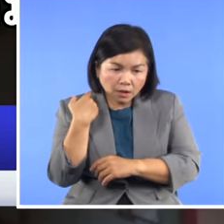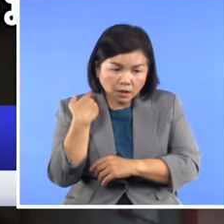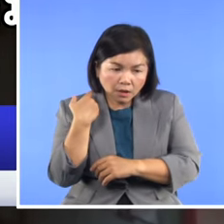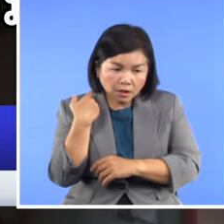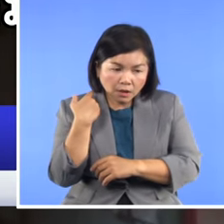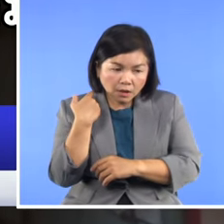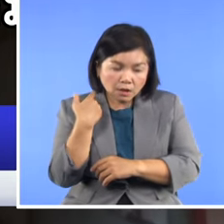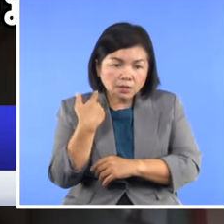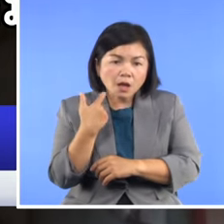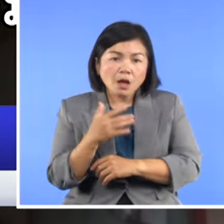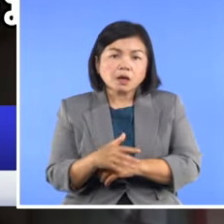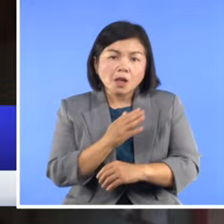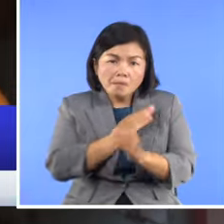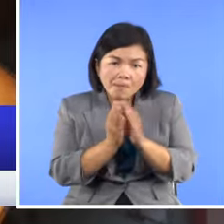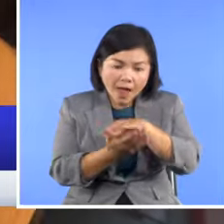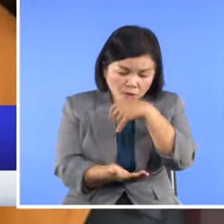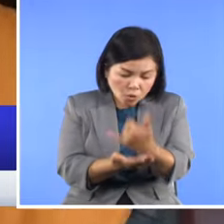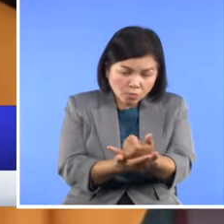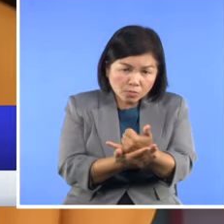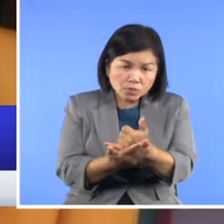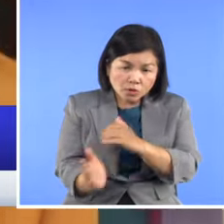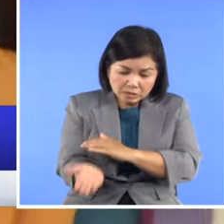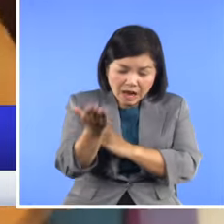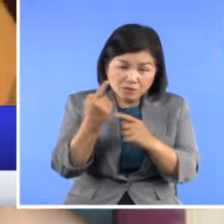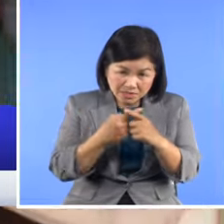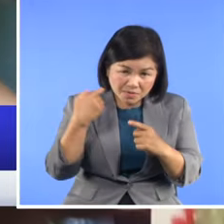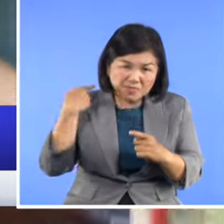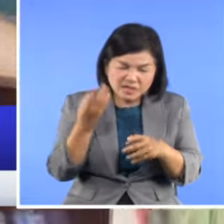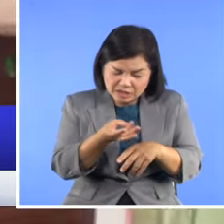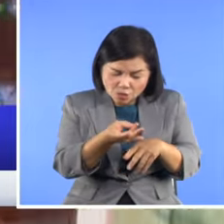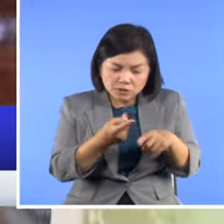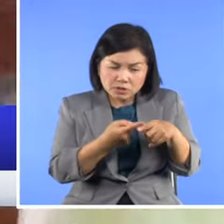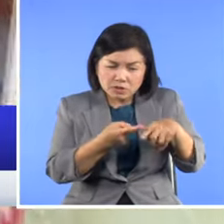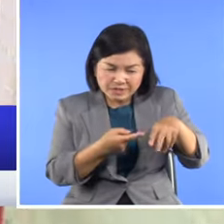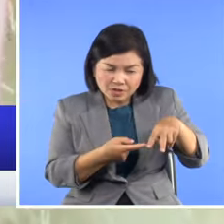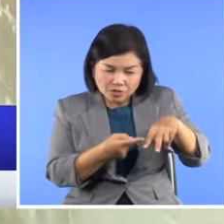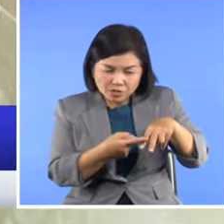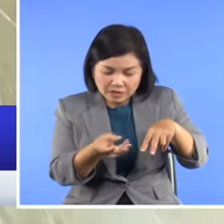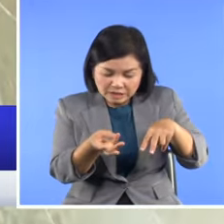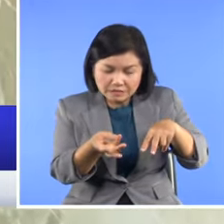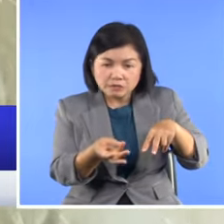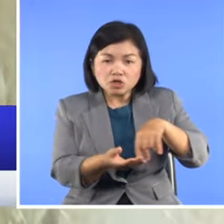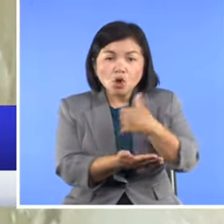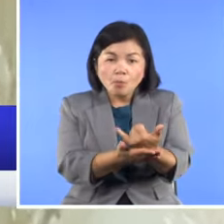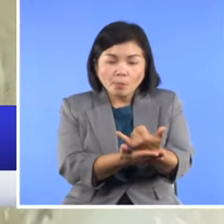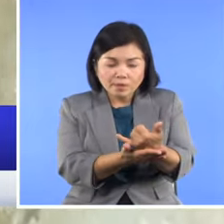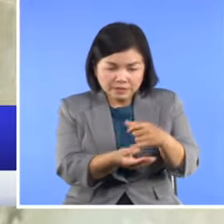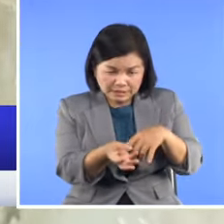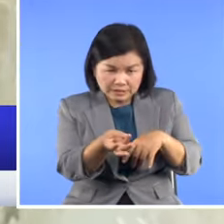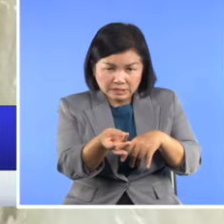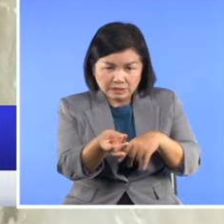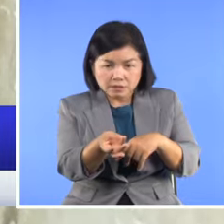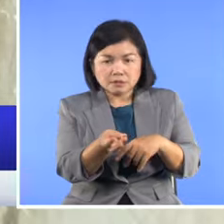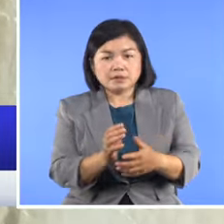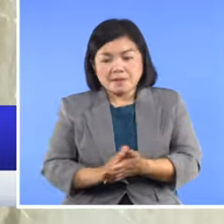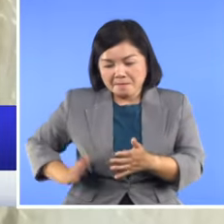ย แล้วหลวงตาล้มเมื่อเช้านี้เจ็บบ้างไหมครับ ไม่เป็นแผลหน่อยหนึ่งก็เยอะหน่อยเนาะนี